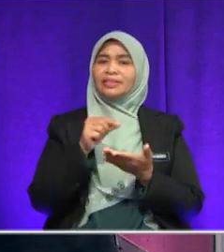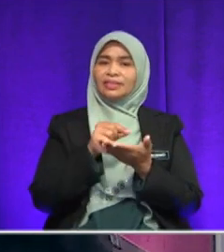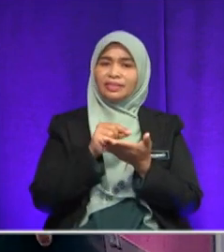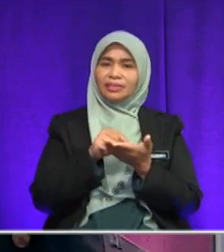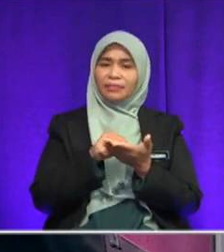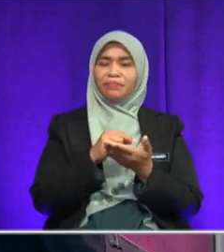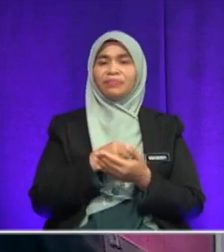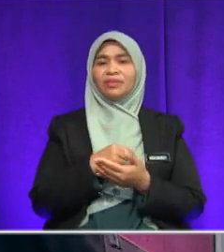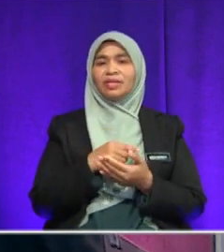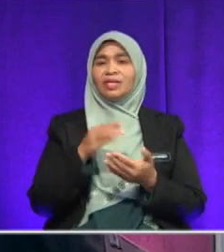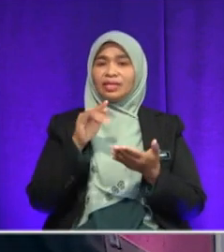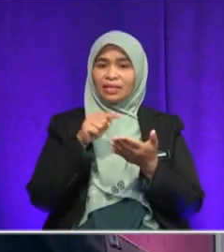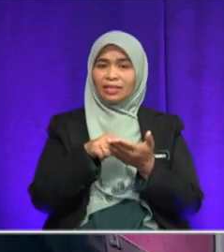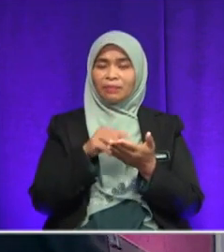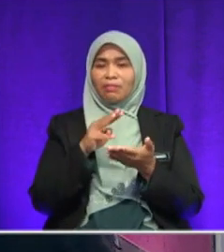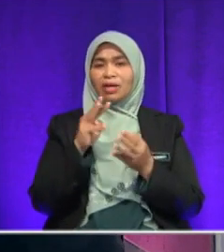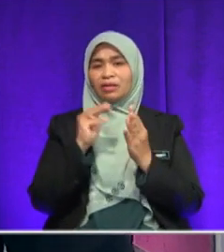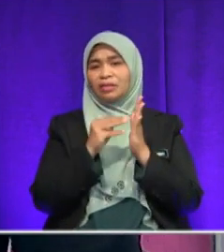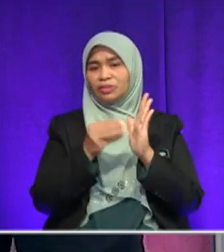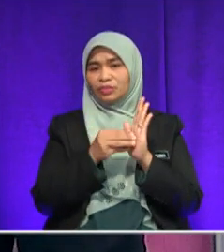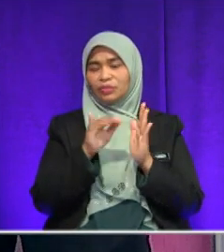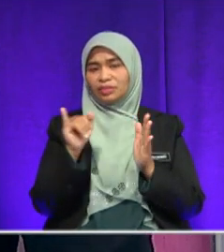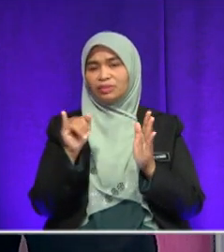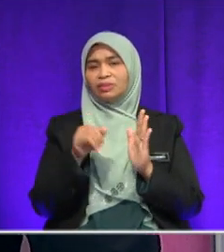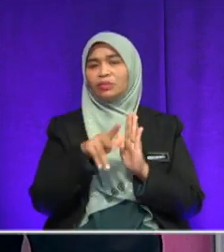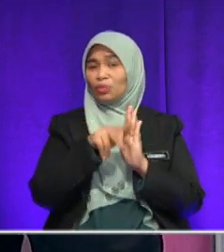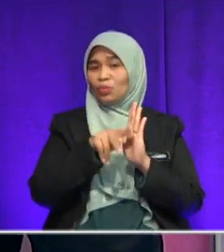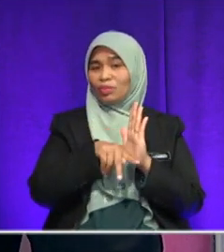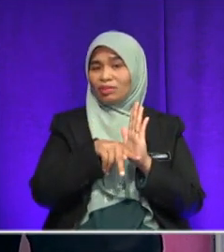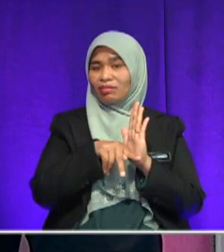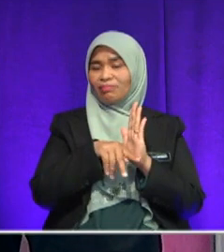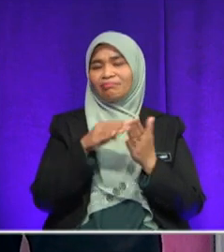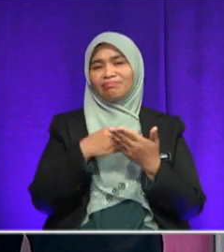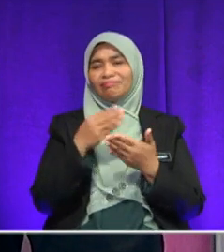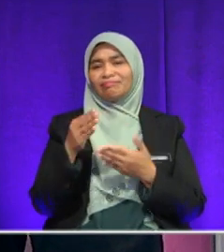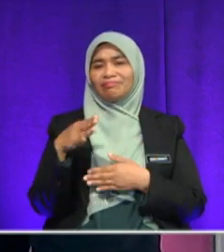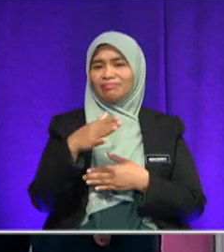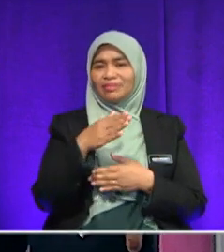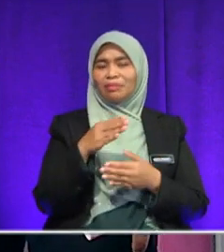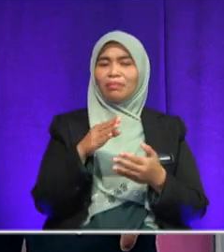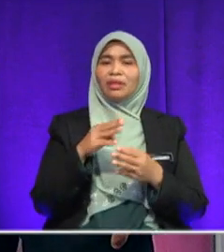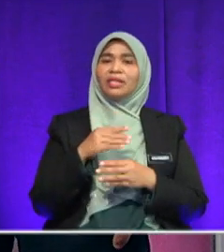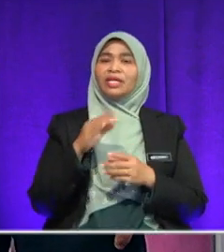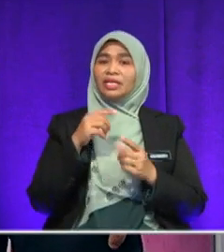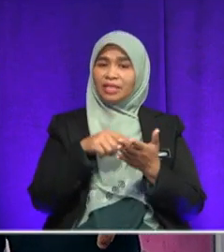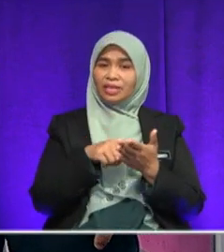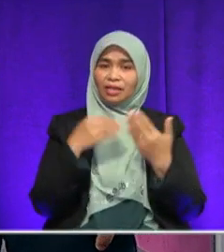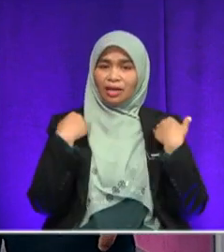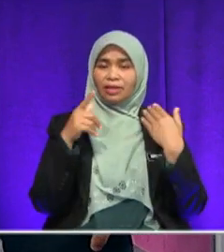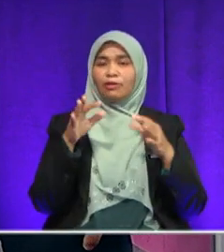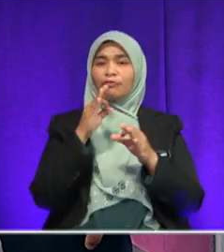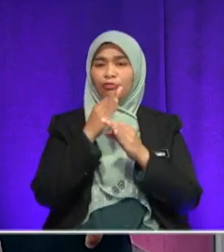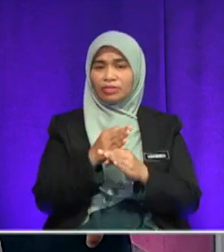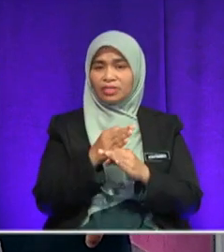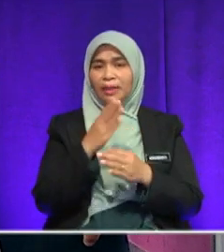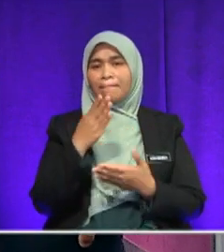So, pengguna akan beralih membeli ayam, mengurangkan pembelian ke atas ikan. Okey, ini adalah fungsi di antara barang